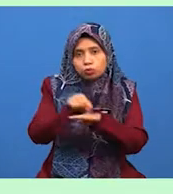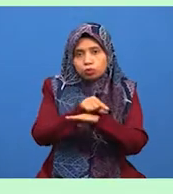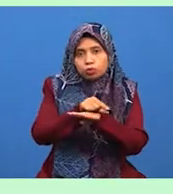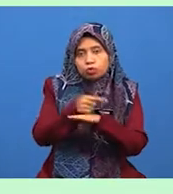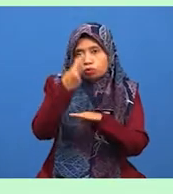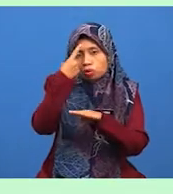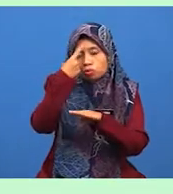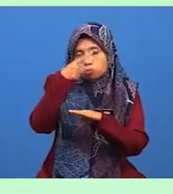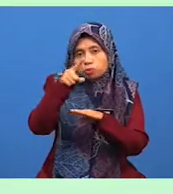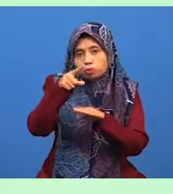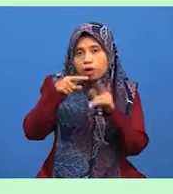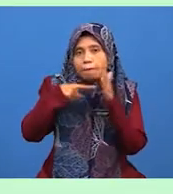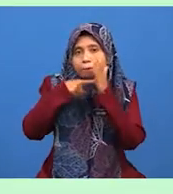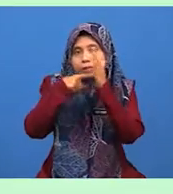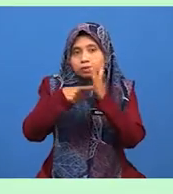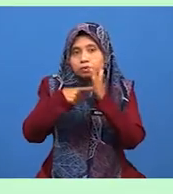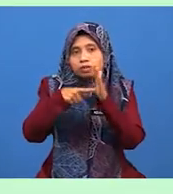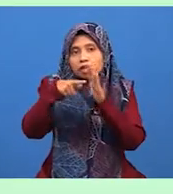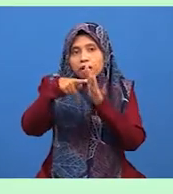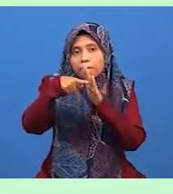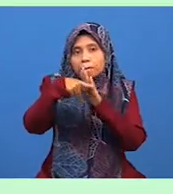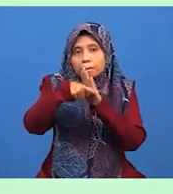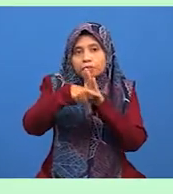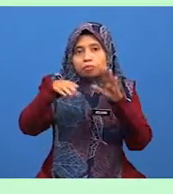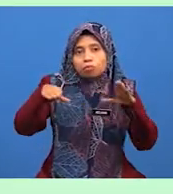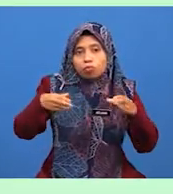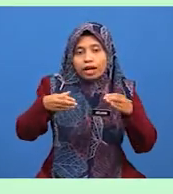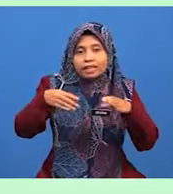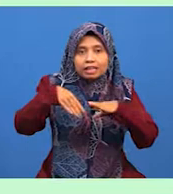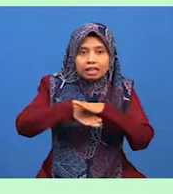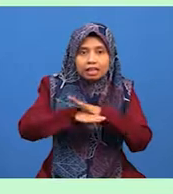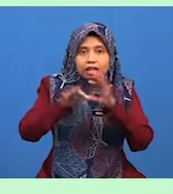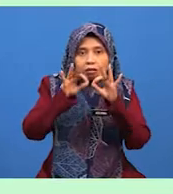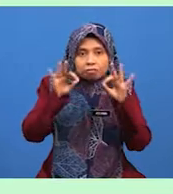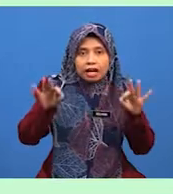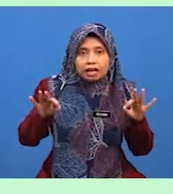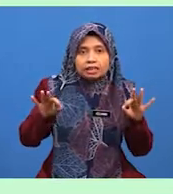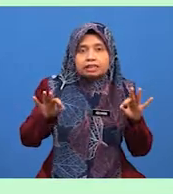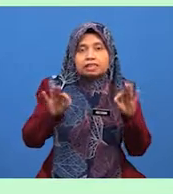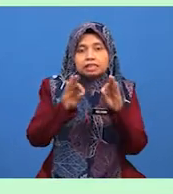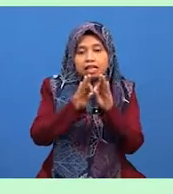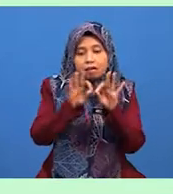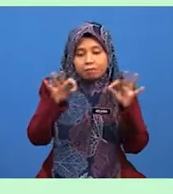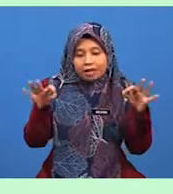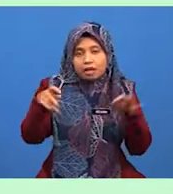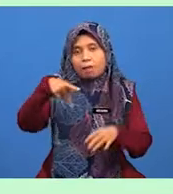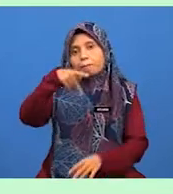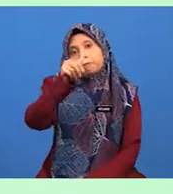oleh digunakan untuk menunjukkan pembuat dalam ayat